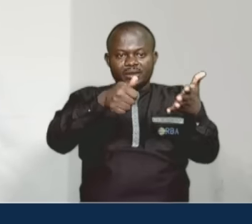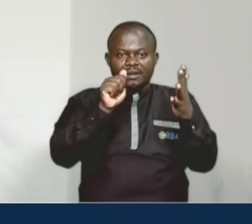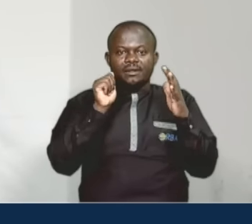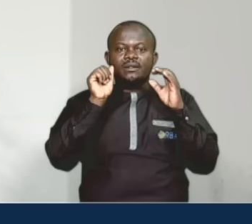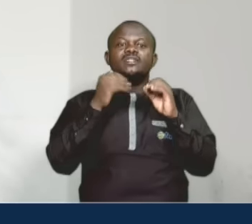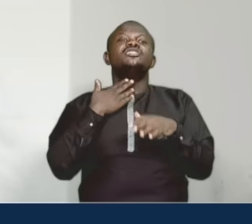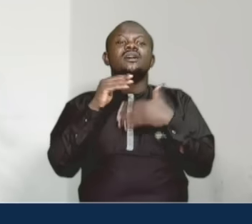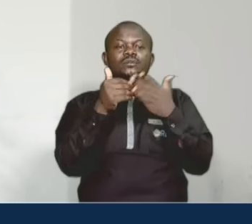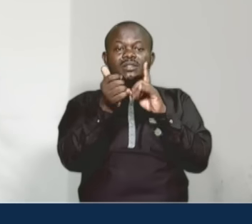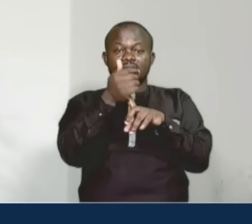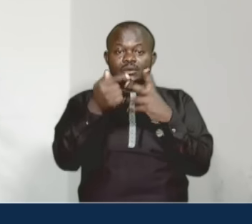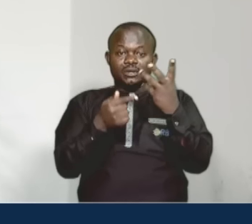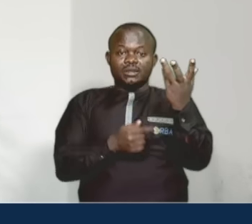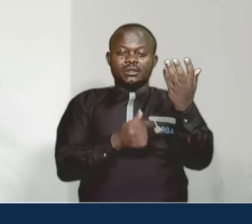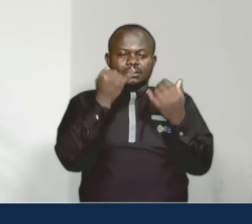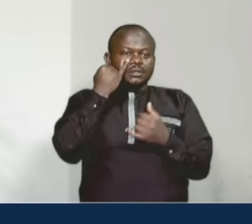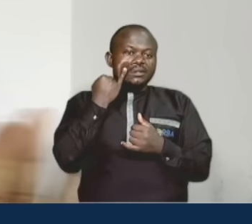ku kintu gikomeye kandi